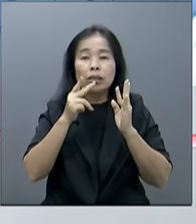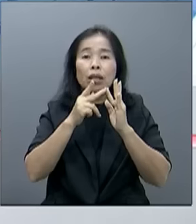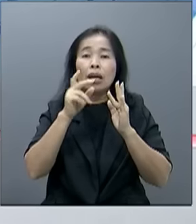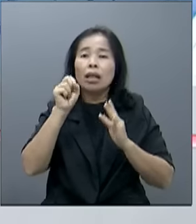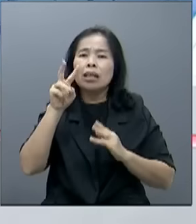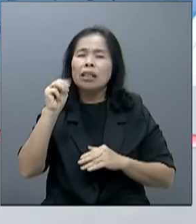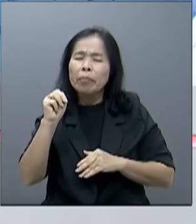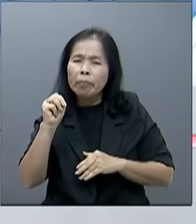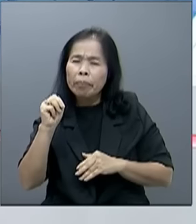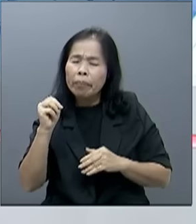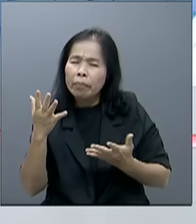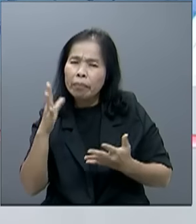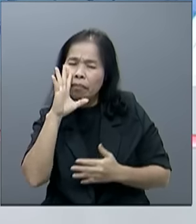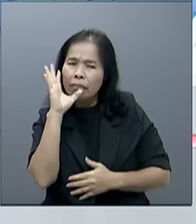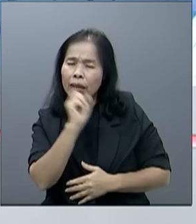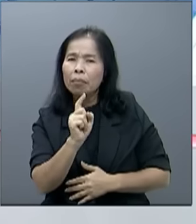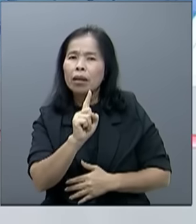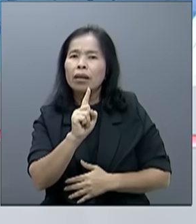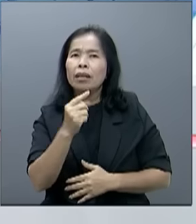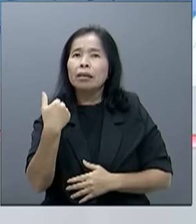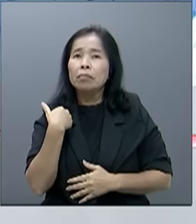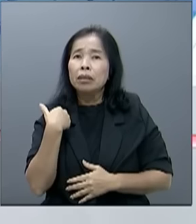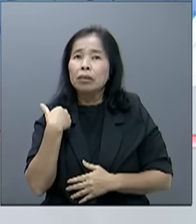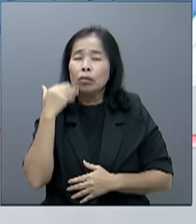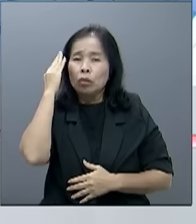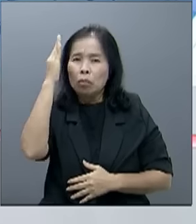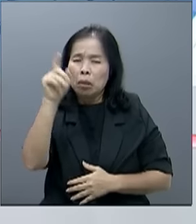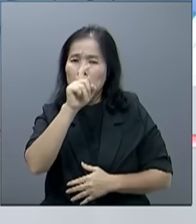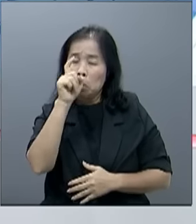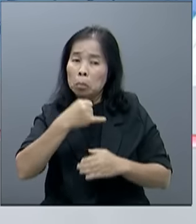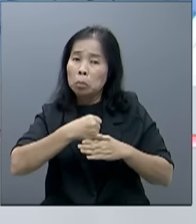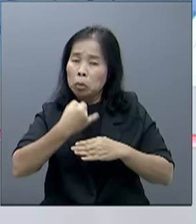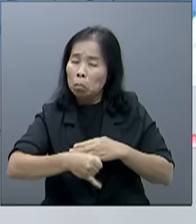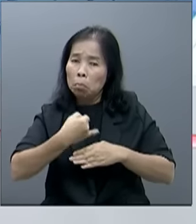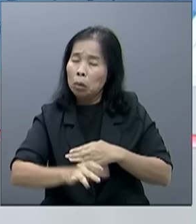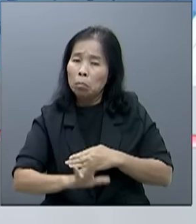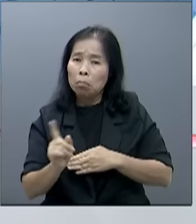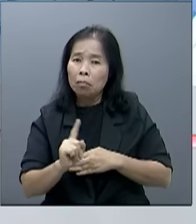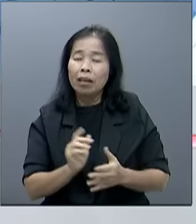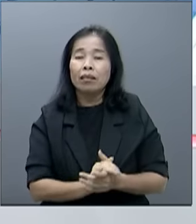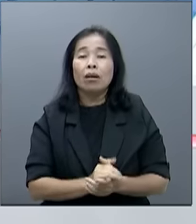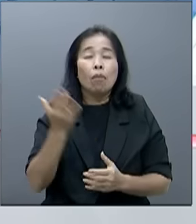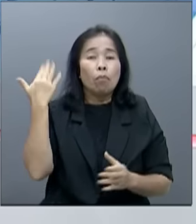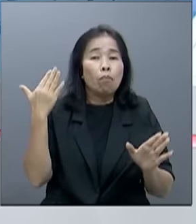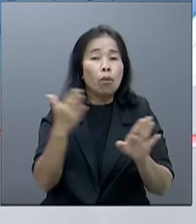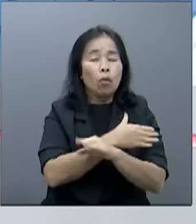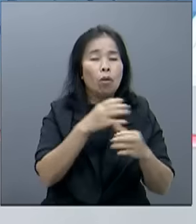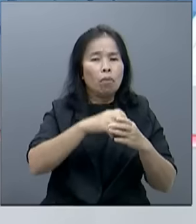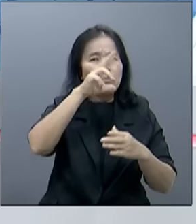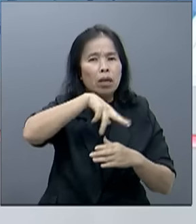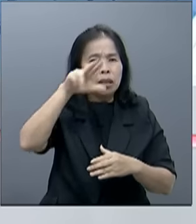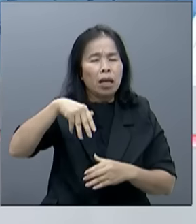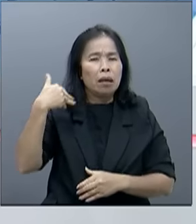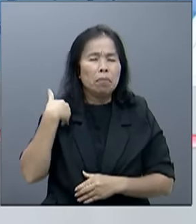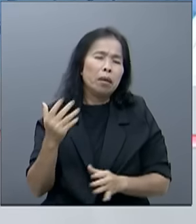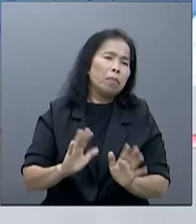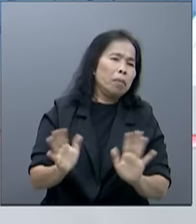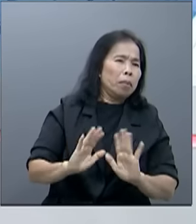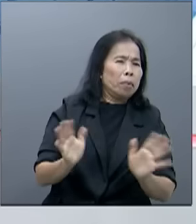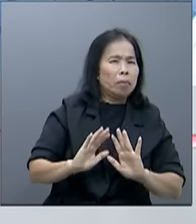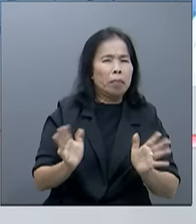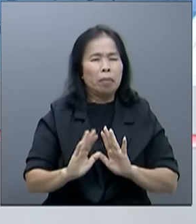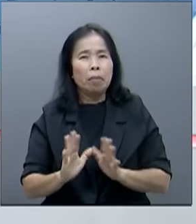จากข้อผิดสังเกตที่ว่านี้จะจบไหมนี่เป็นคำถามนะคะและก่อนหน้านี้เพื่อไทยก็ปฏิเสธข้อกังวลปมถอดถอนน